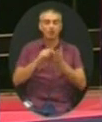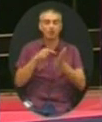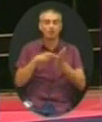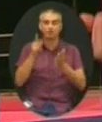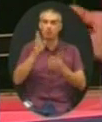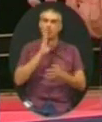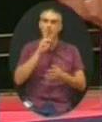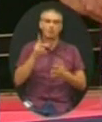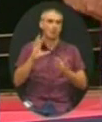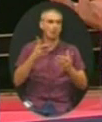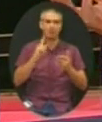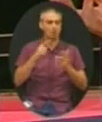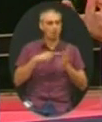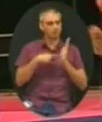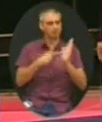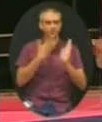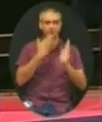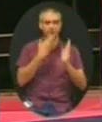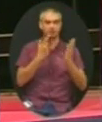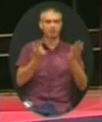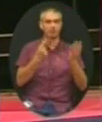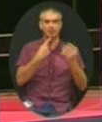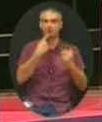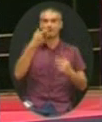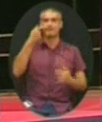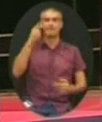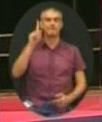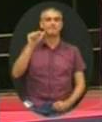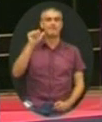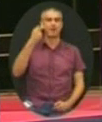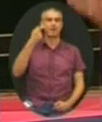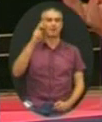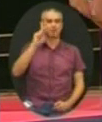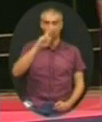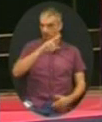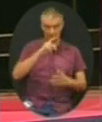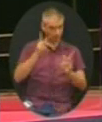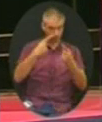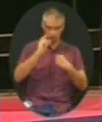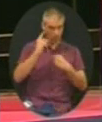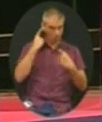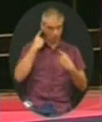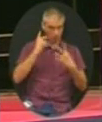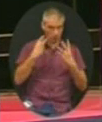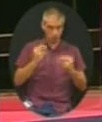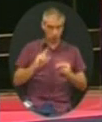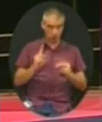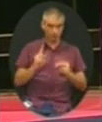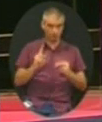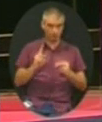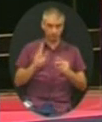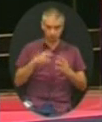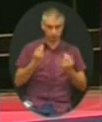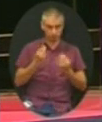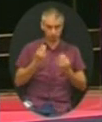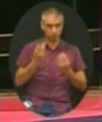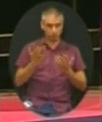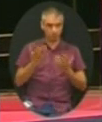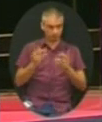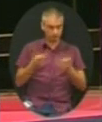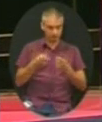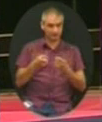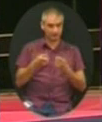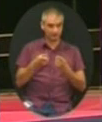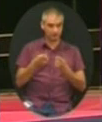הוא הבעיה. למה לא משמיעים בישראל את וגנר? היצירות שלו לא ראויות, יש משהו ביצירה